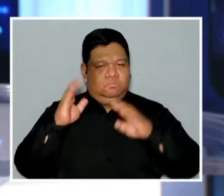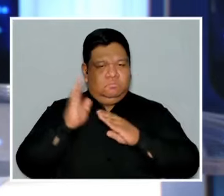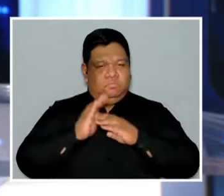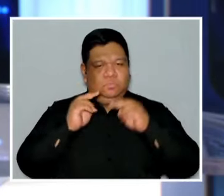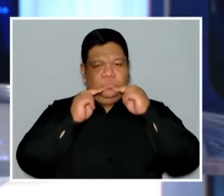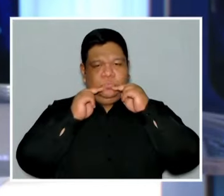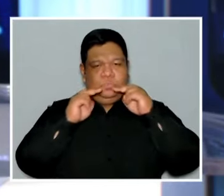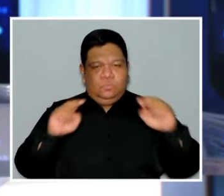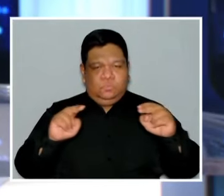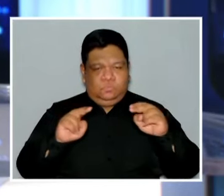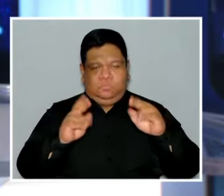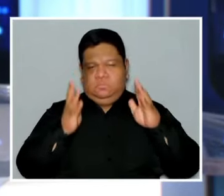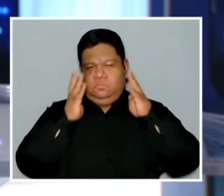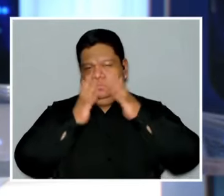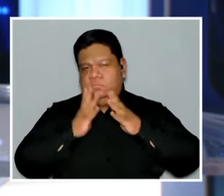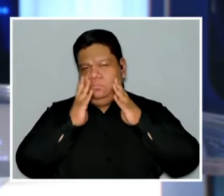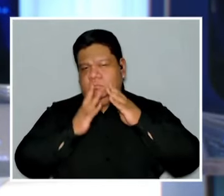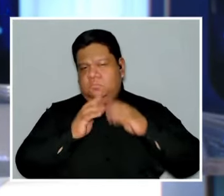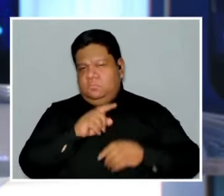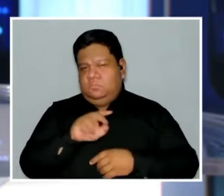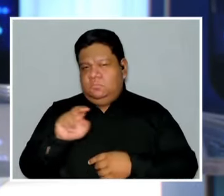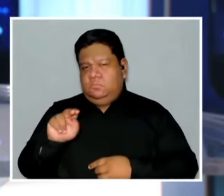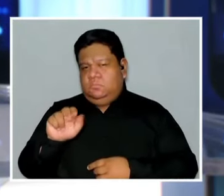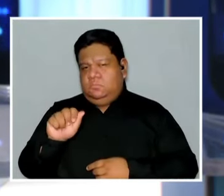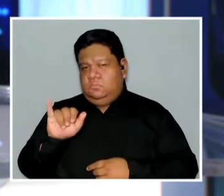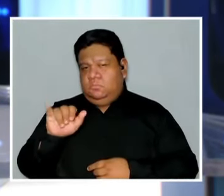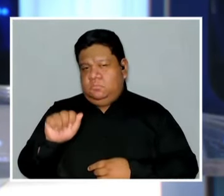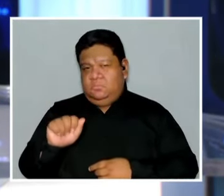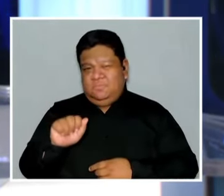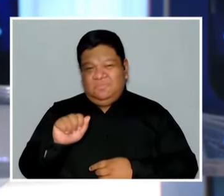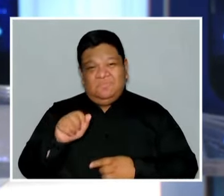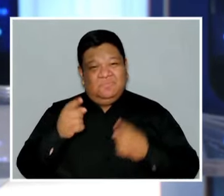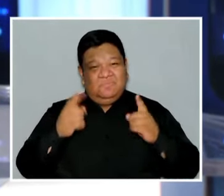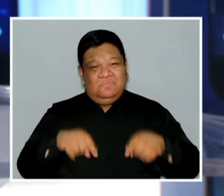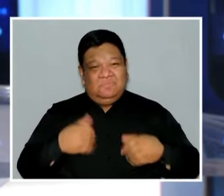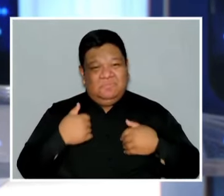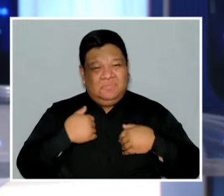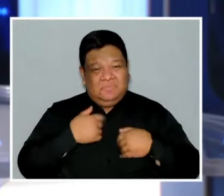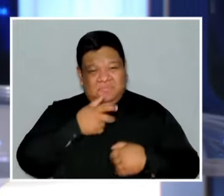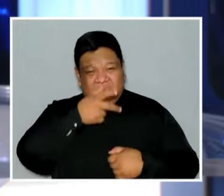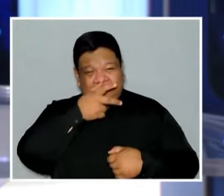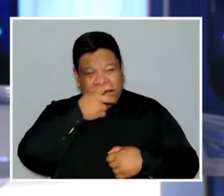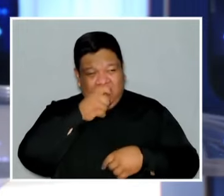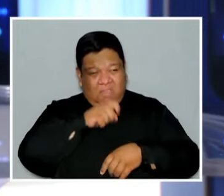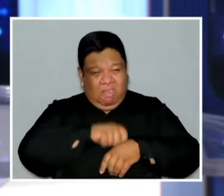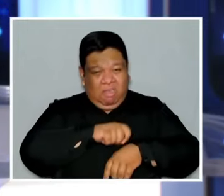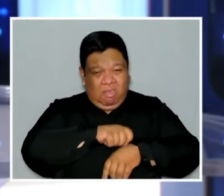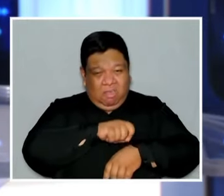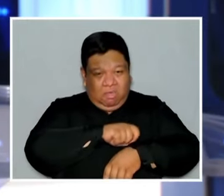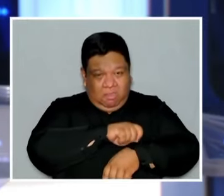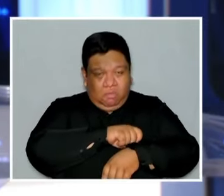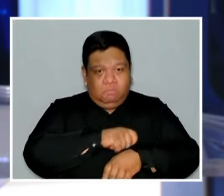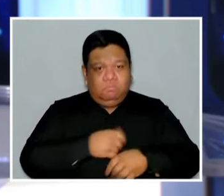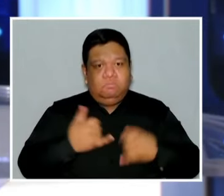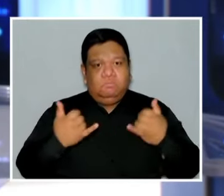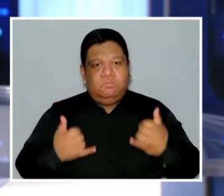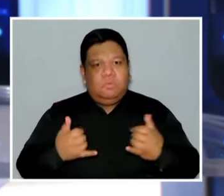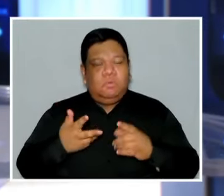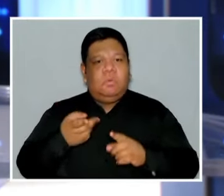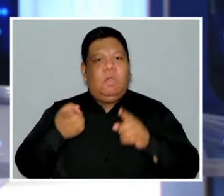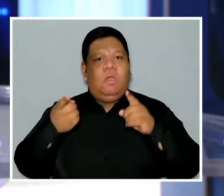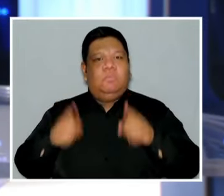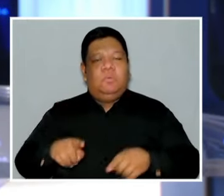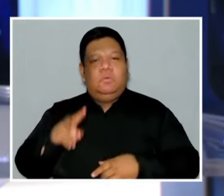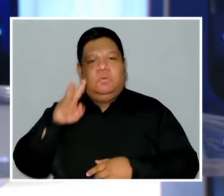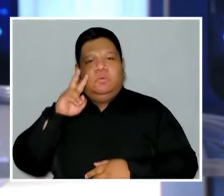ngayon sa social media ang video ng daga na gumagala malapit sa isang boarding gate ng Terminal 3.